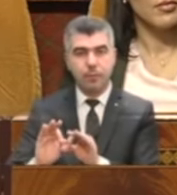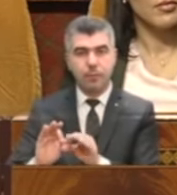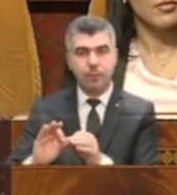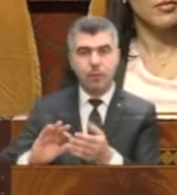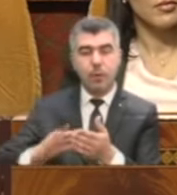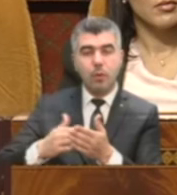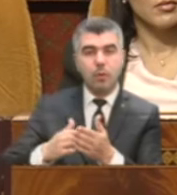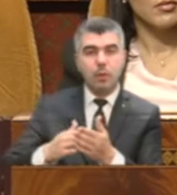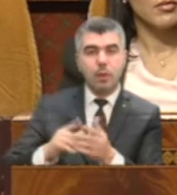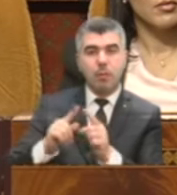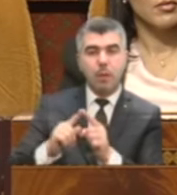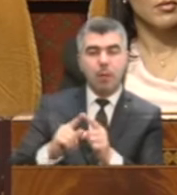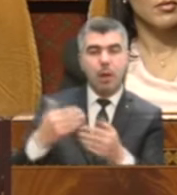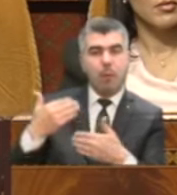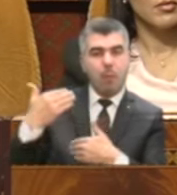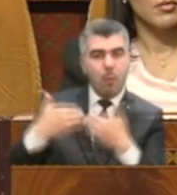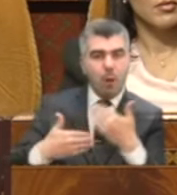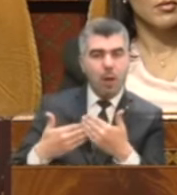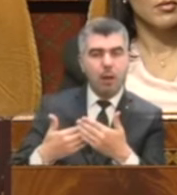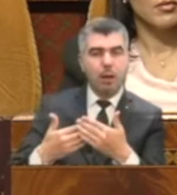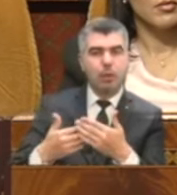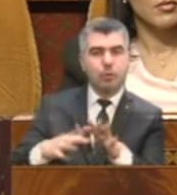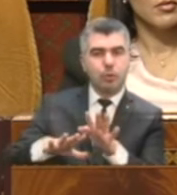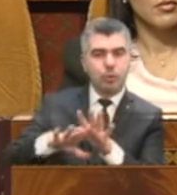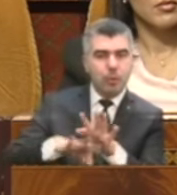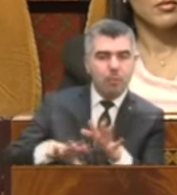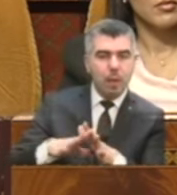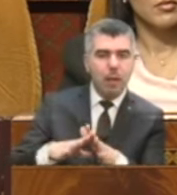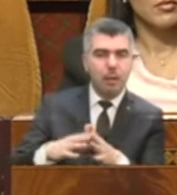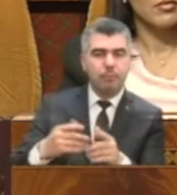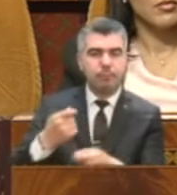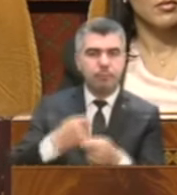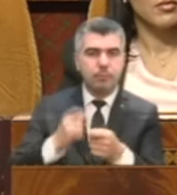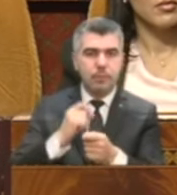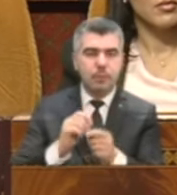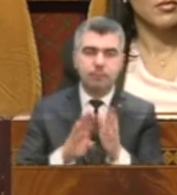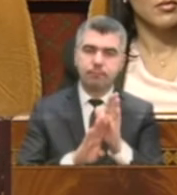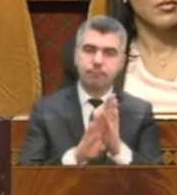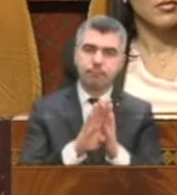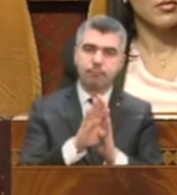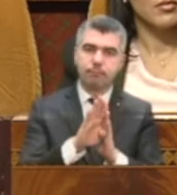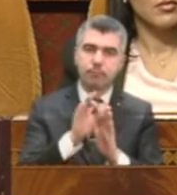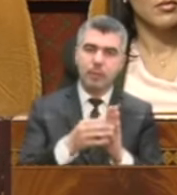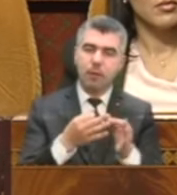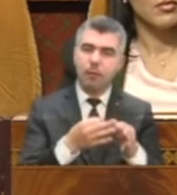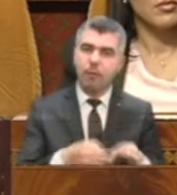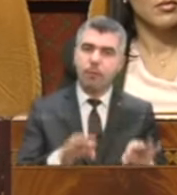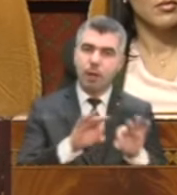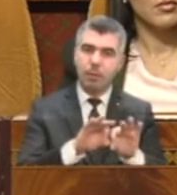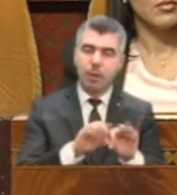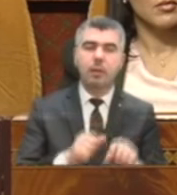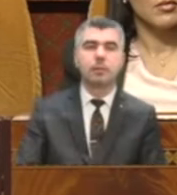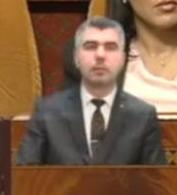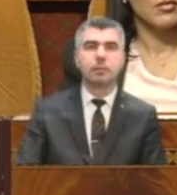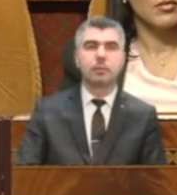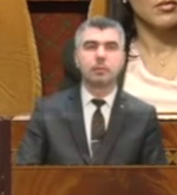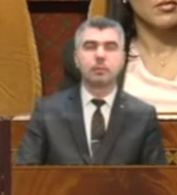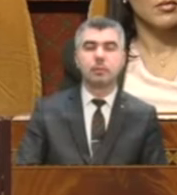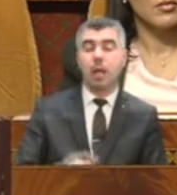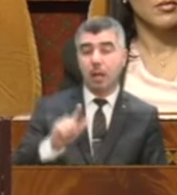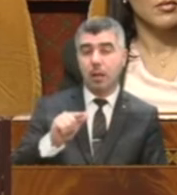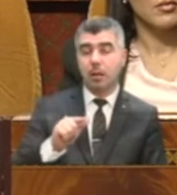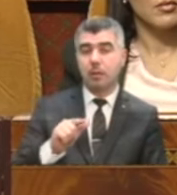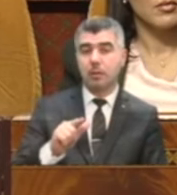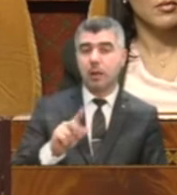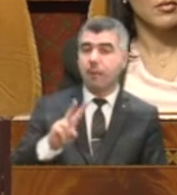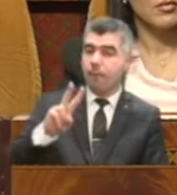ذاتها ديال الإعاقة سواء اقتصاديا ولا اجتماعيا هي تكلفة باهظة للأسر. لهذا يكون هناك في